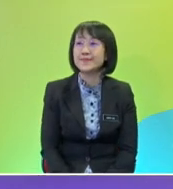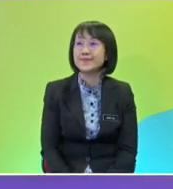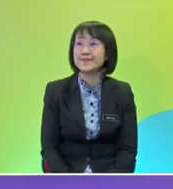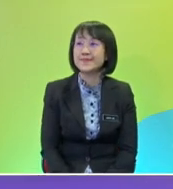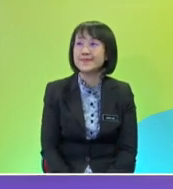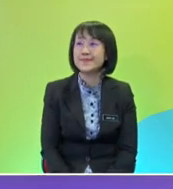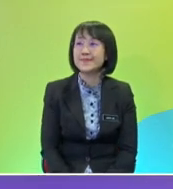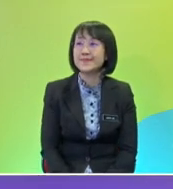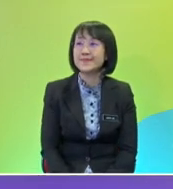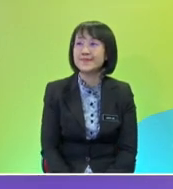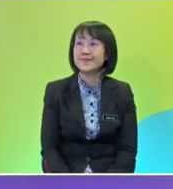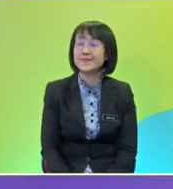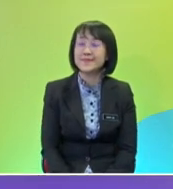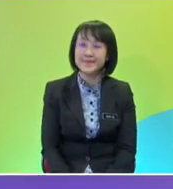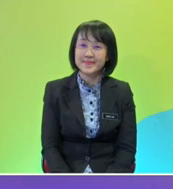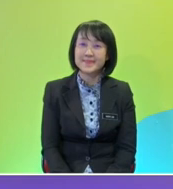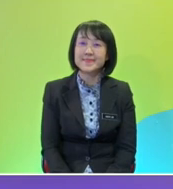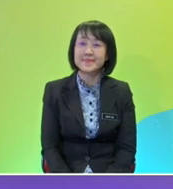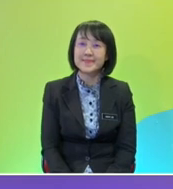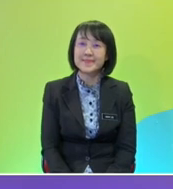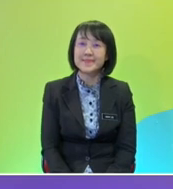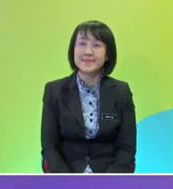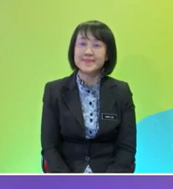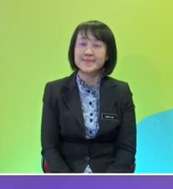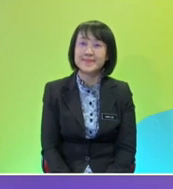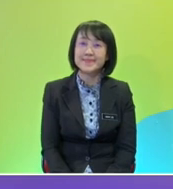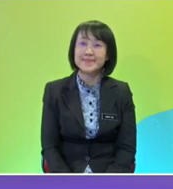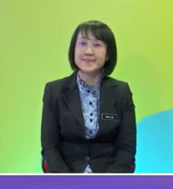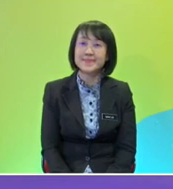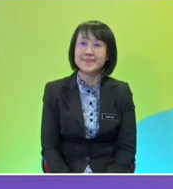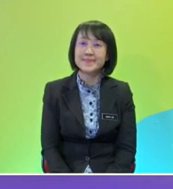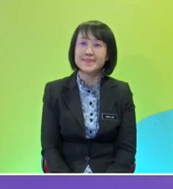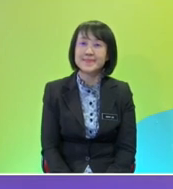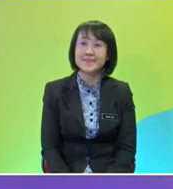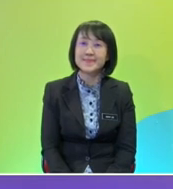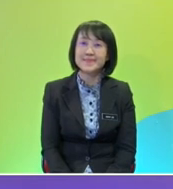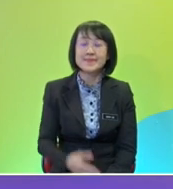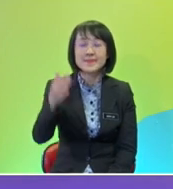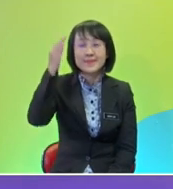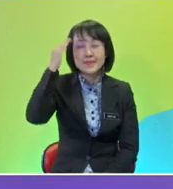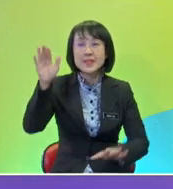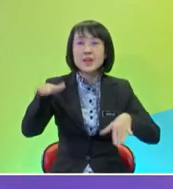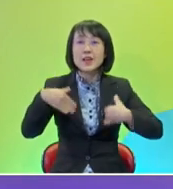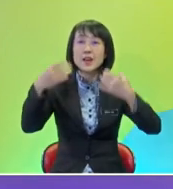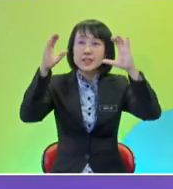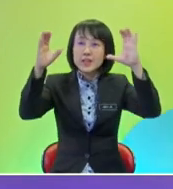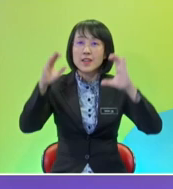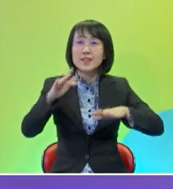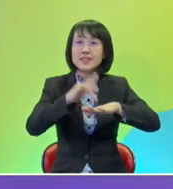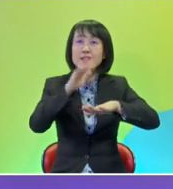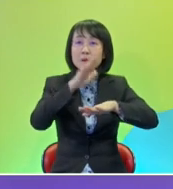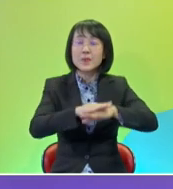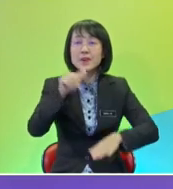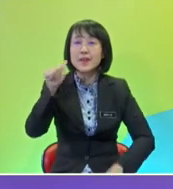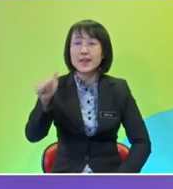Okey. Untuk cegah untuk yang apa segmen yang kali ini kita nak tahu macam mana cara nyamuk Aedes ni merebak. Nyamuk